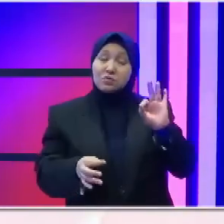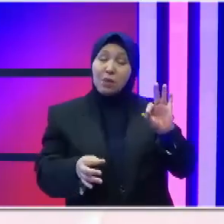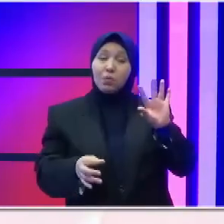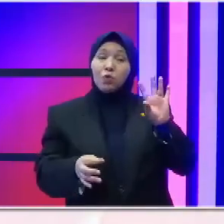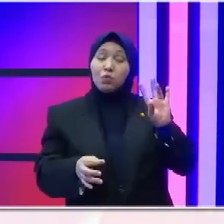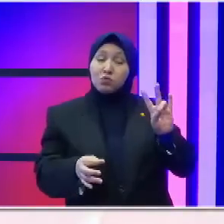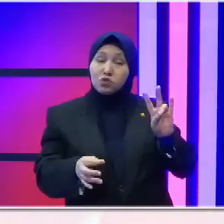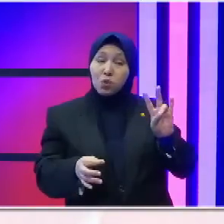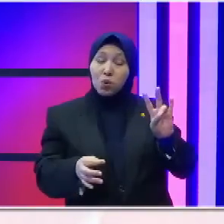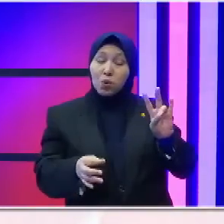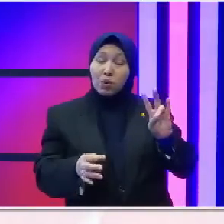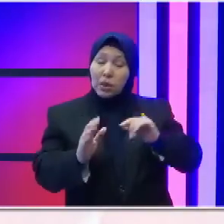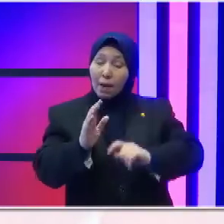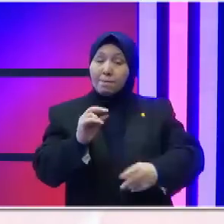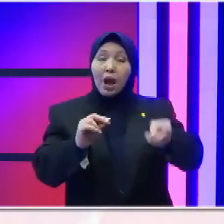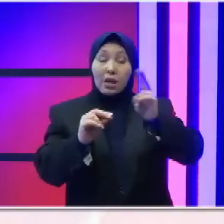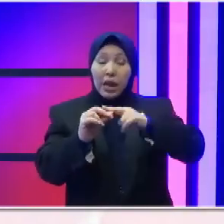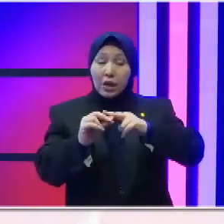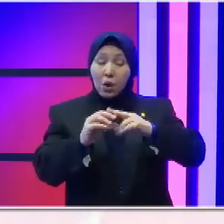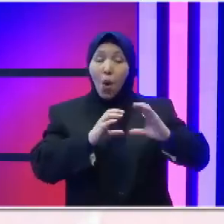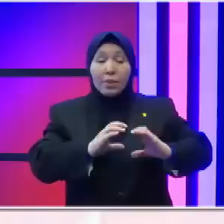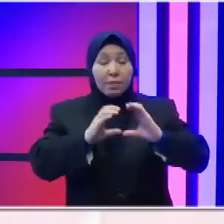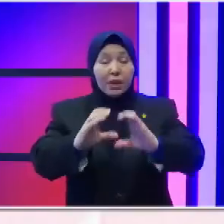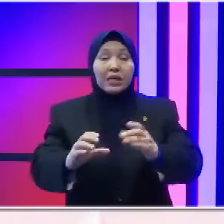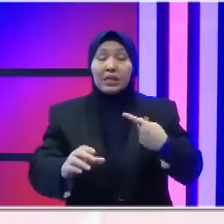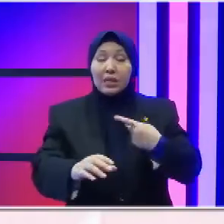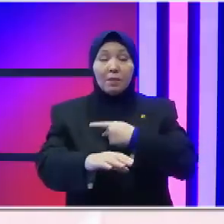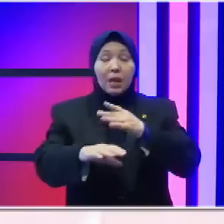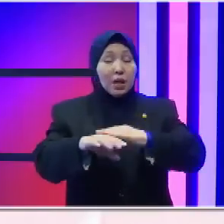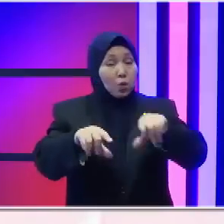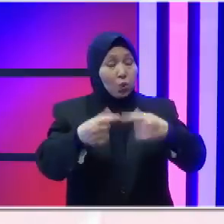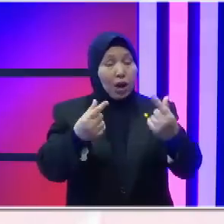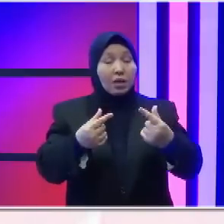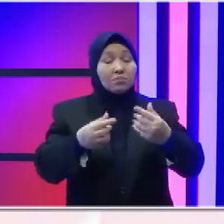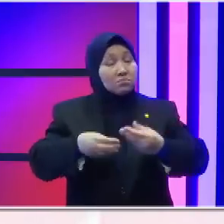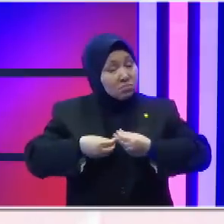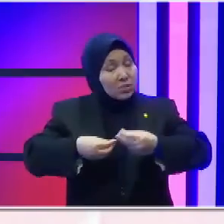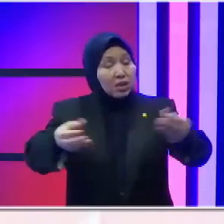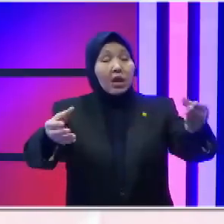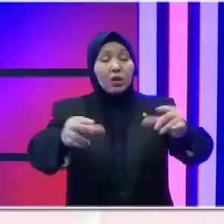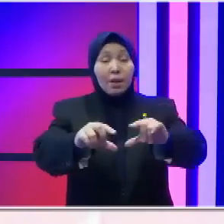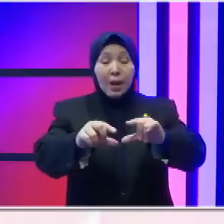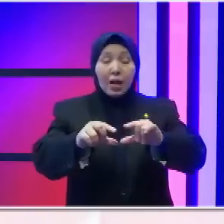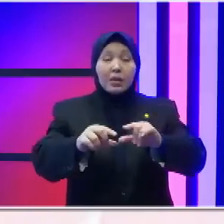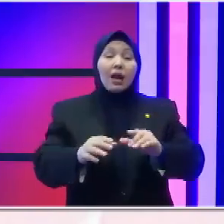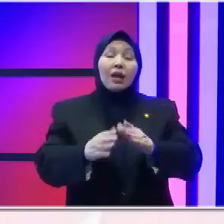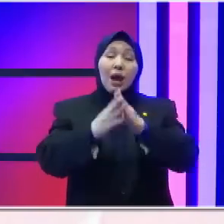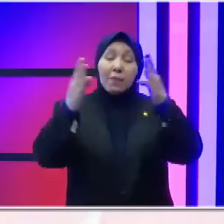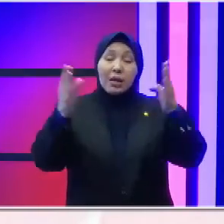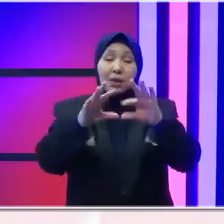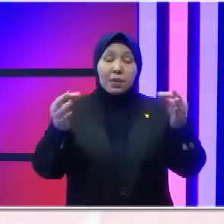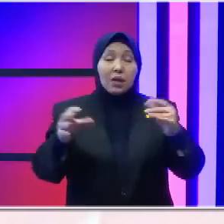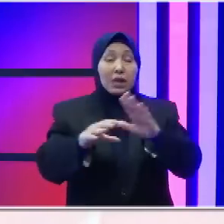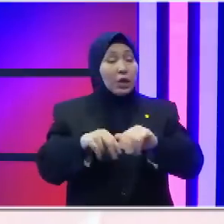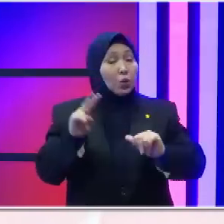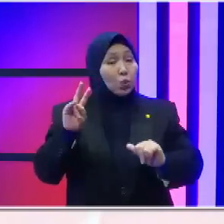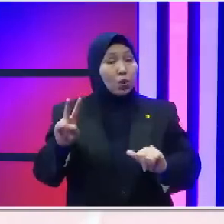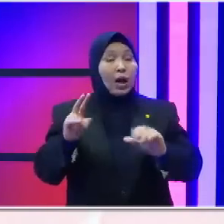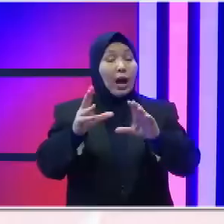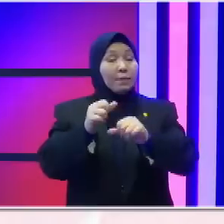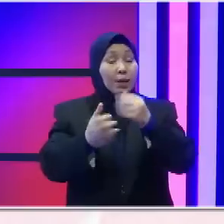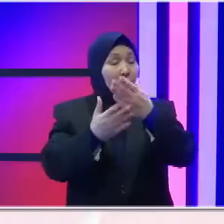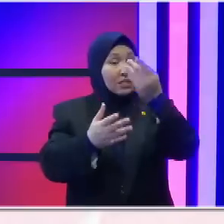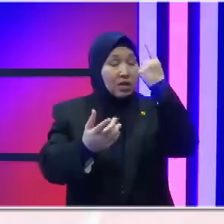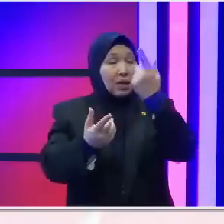ke-97, tingkatkan komitmen kita kepada Quran sebagai sumber khabar gembira kepada orang yang bertakwa. Yang pertama. Yang kedua, ambil